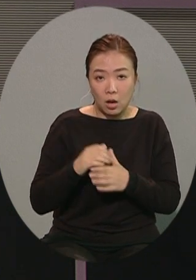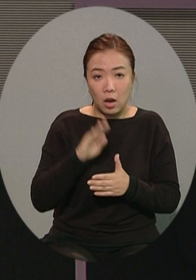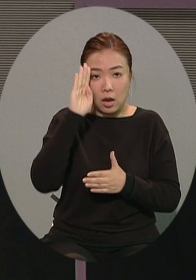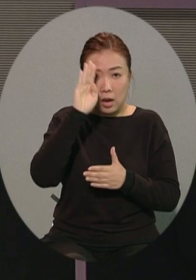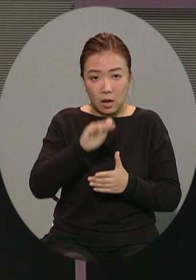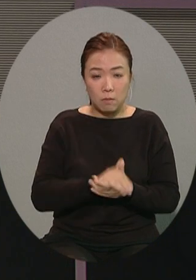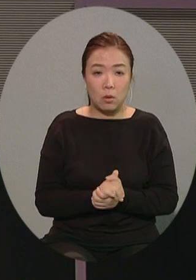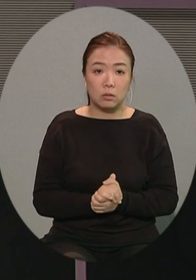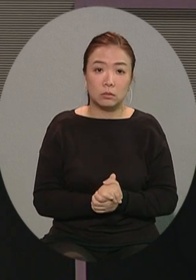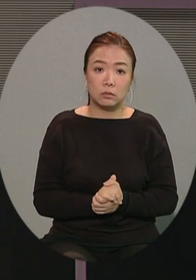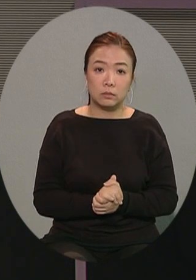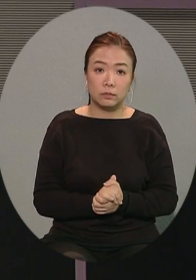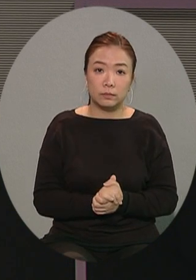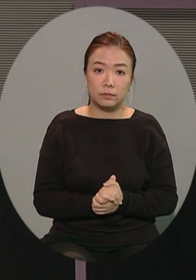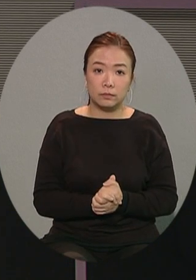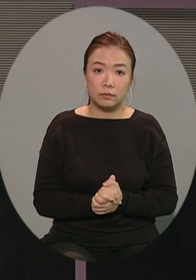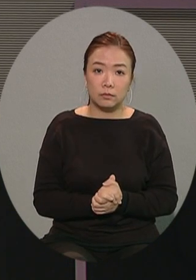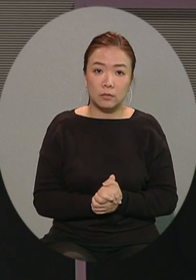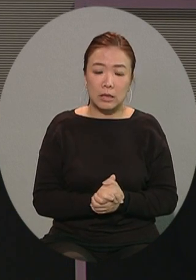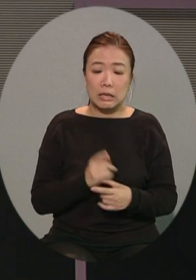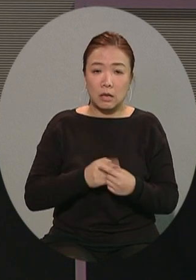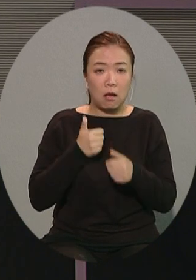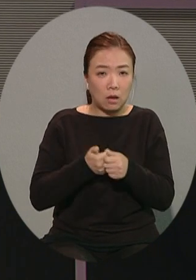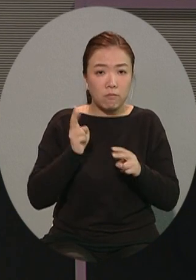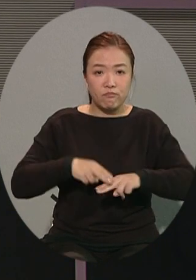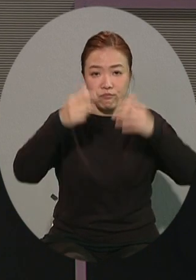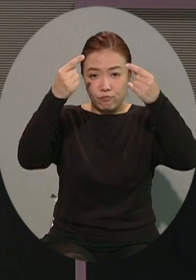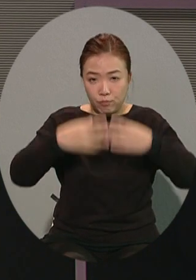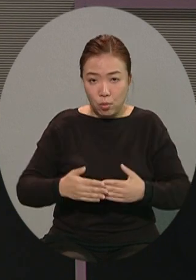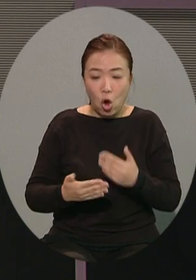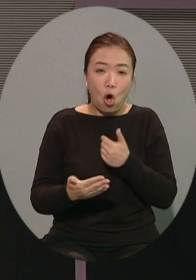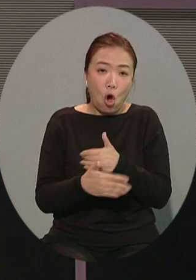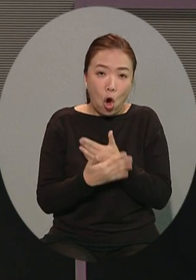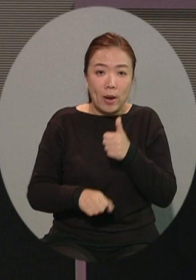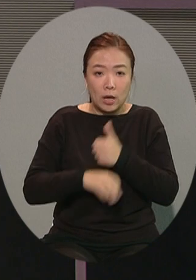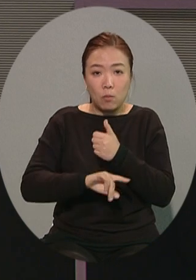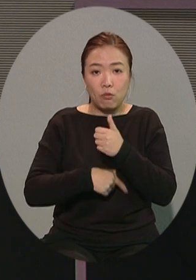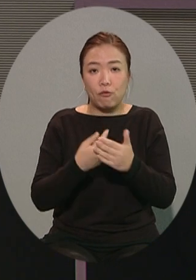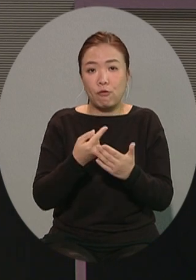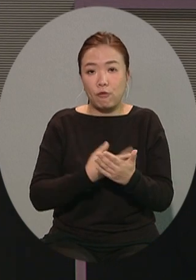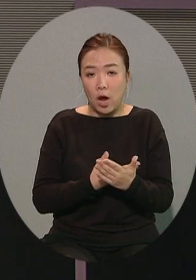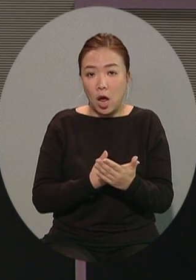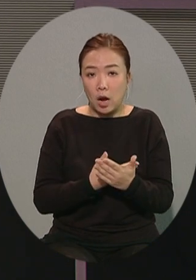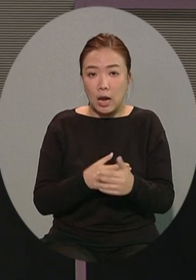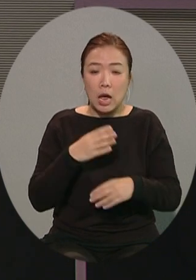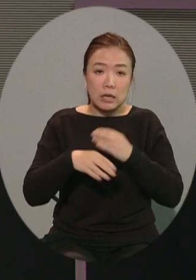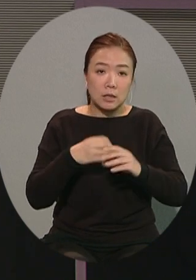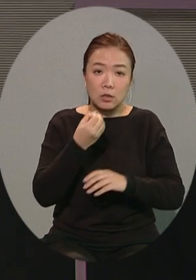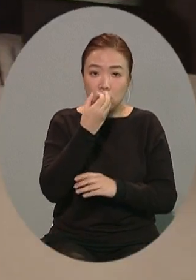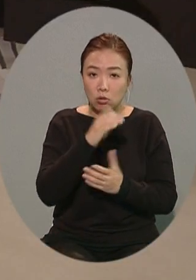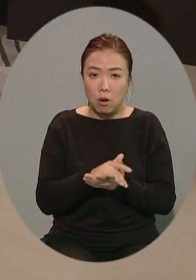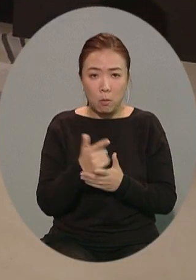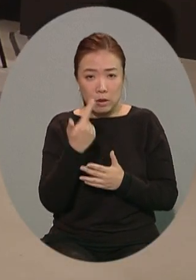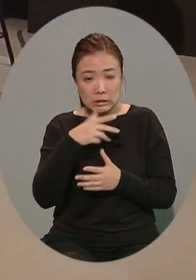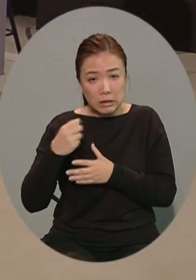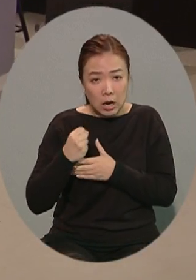以忠于一國兩制，擁護基本法，建設香港。 咁同你話新力量咧，同